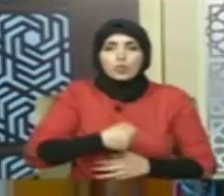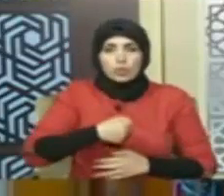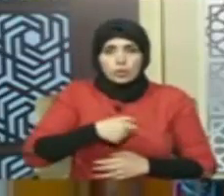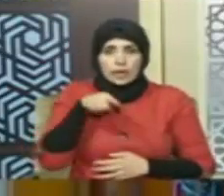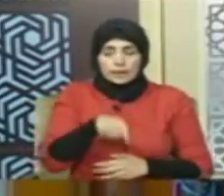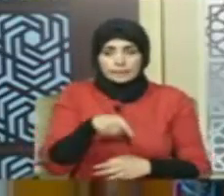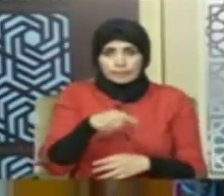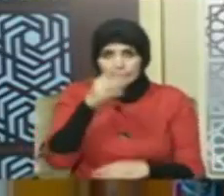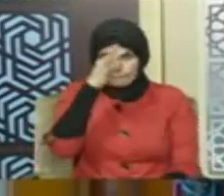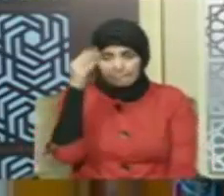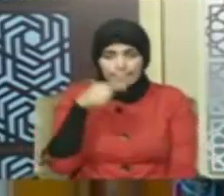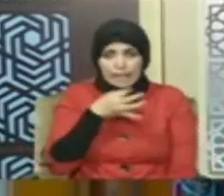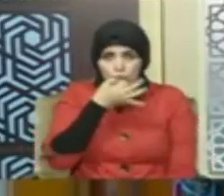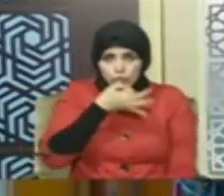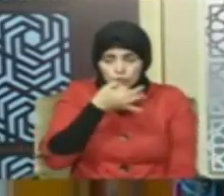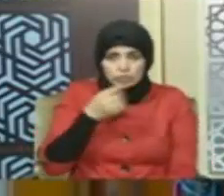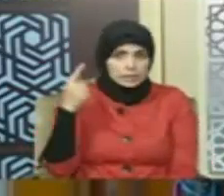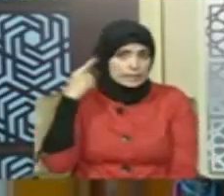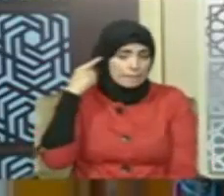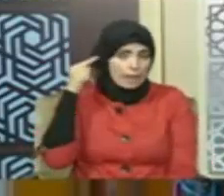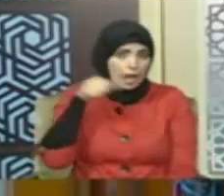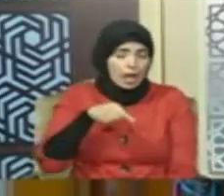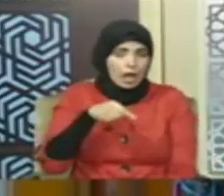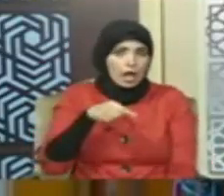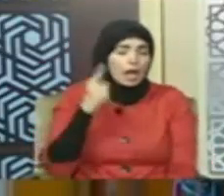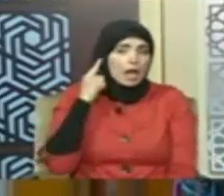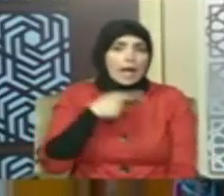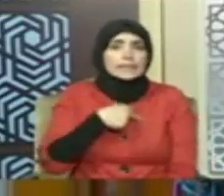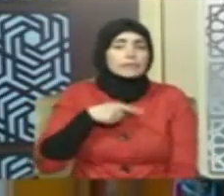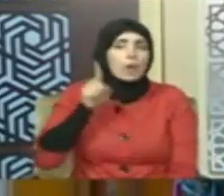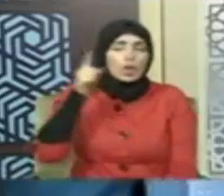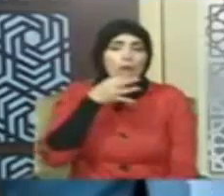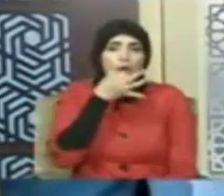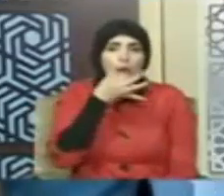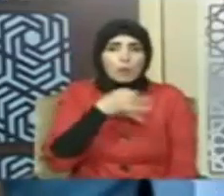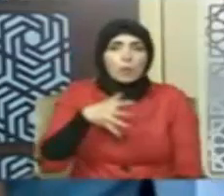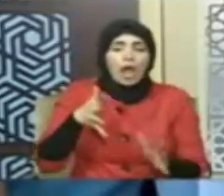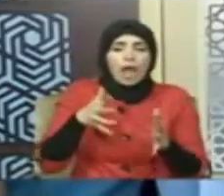الذين إذا ذكر الله وجلت قلوبهم